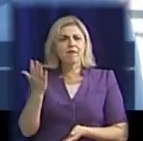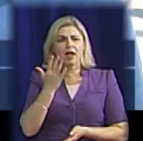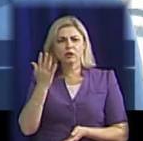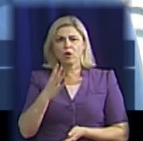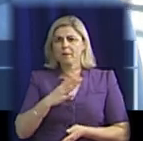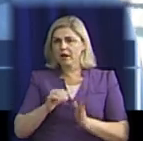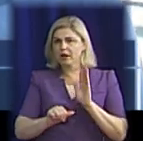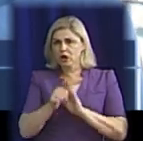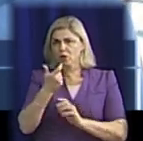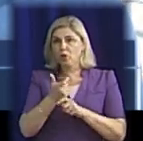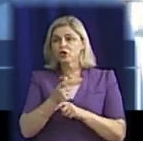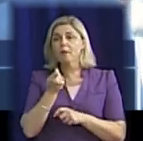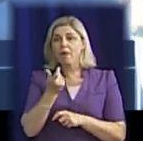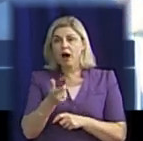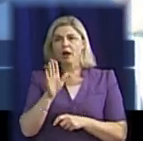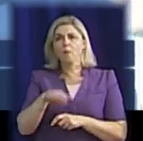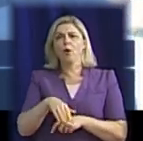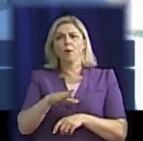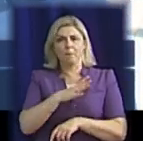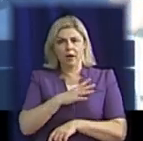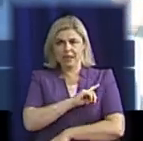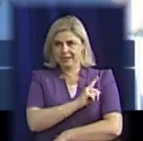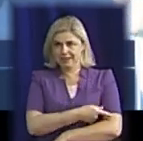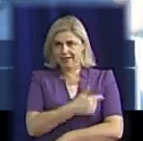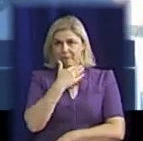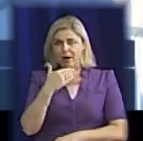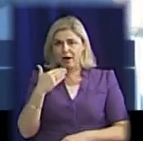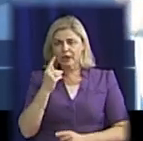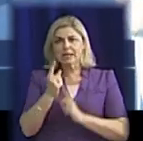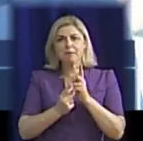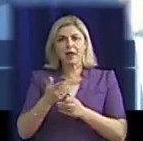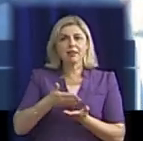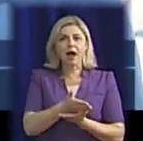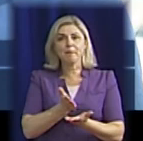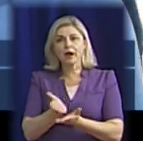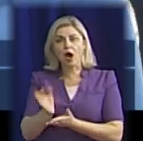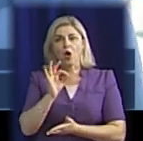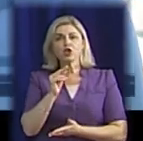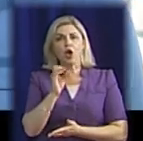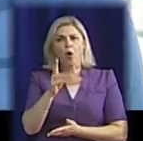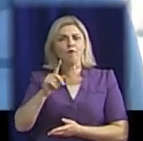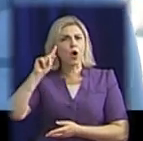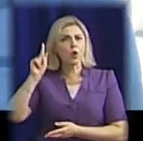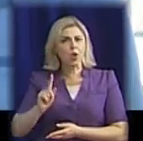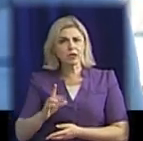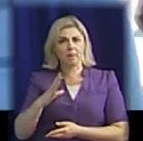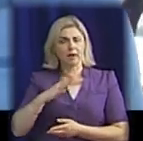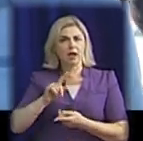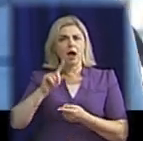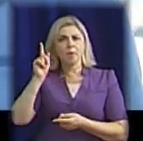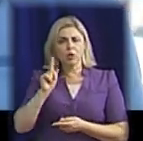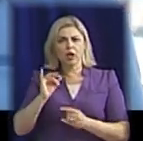Вітру було спочатку дуже мало, потім його було дуже багато. Він змінював напрямок. В Очакові гроза сильна була з блискавкою з